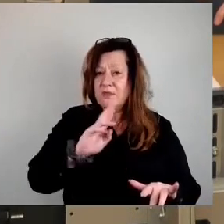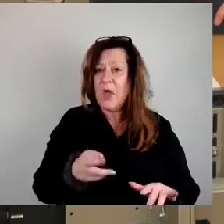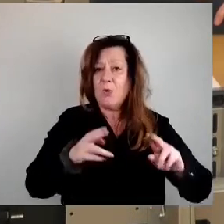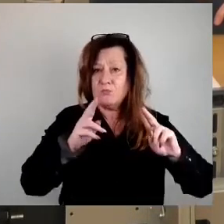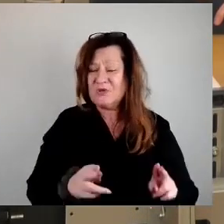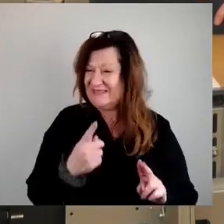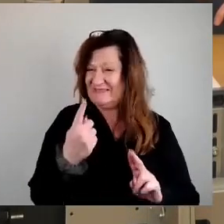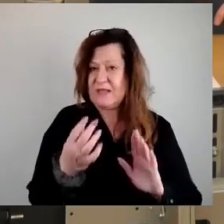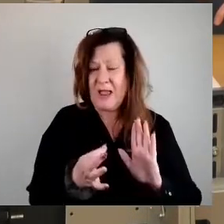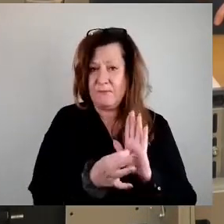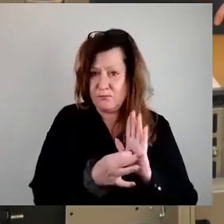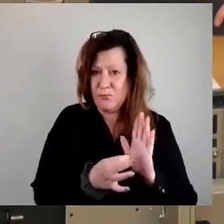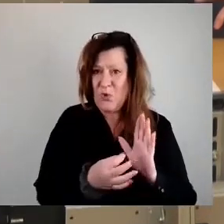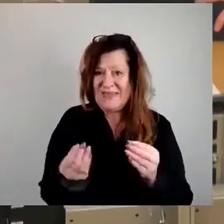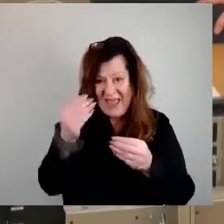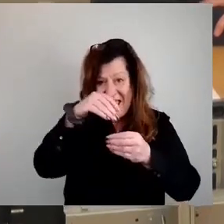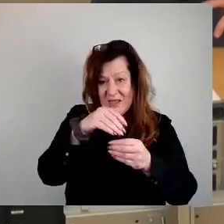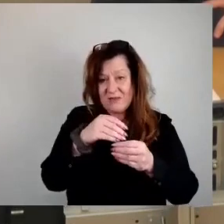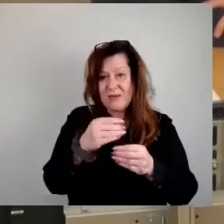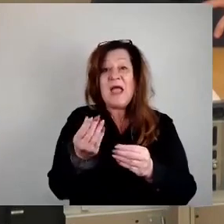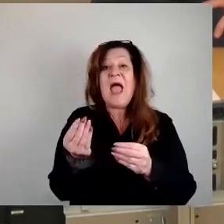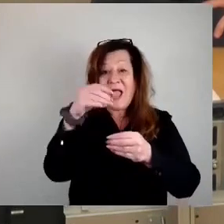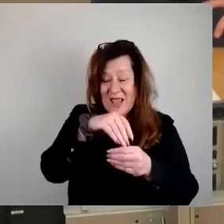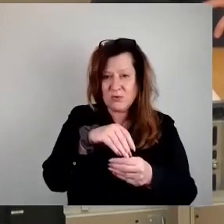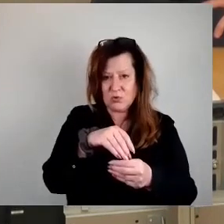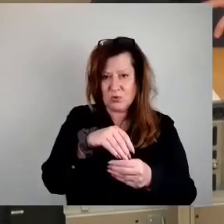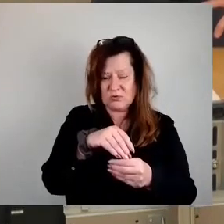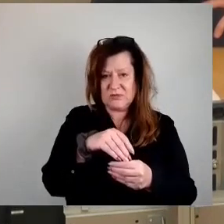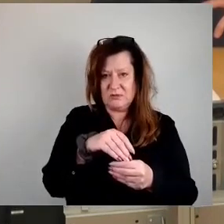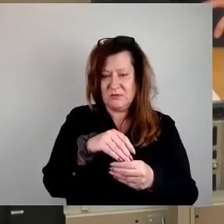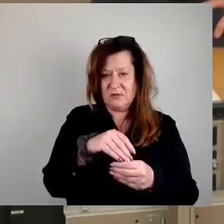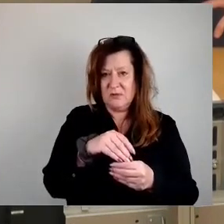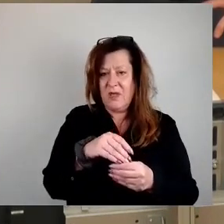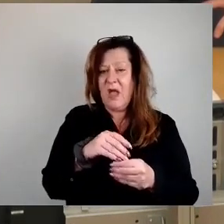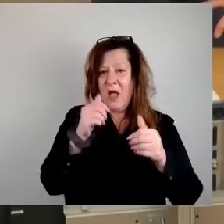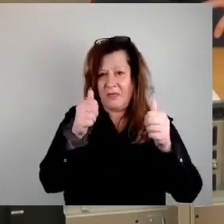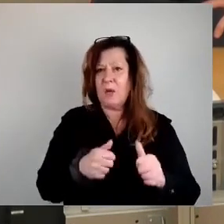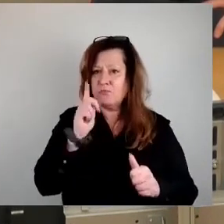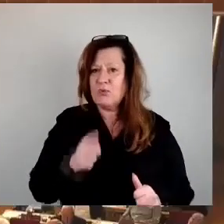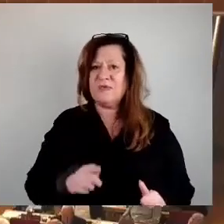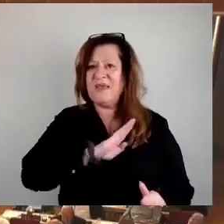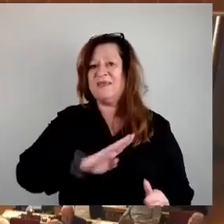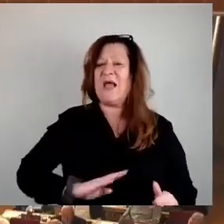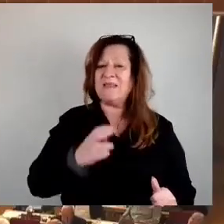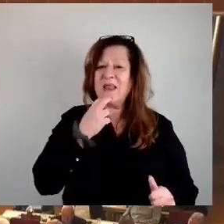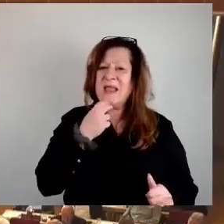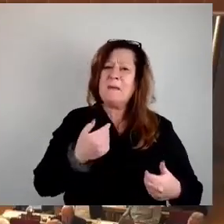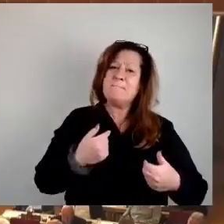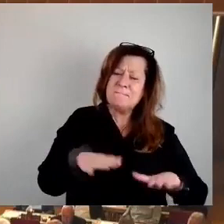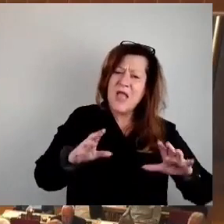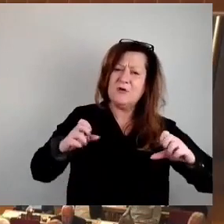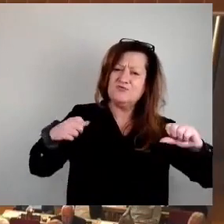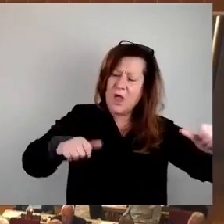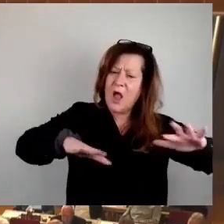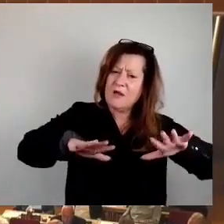in dem Ersetzungsantrag oder dann Ergänzungsantrag, muss die Sachsenenergie viel, viel stärker in die Fläche gehen, viel,